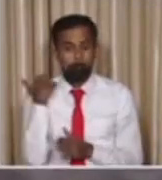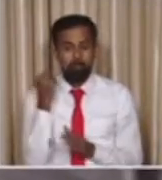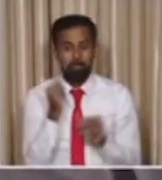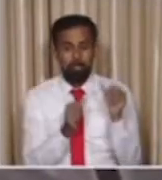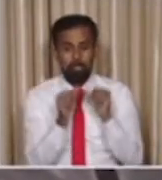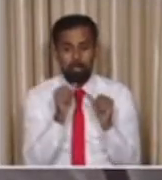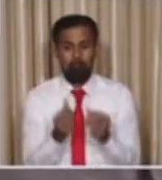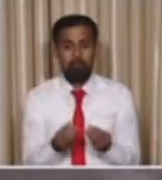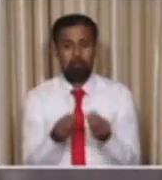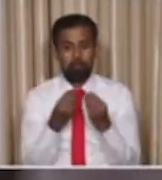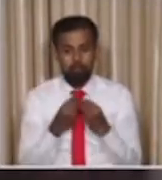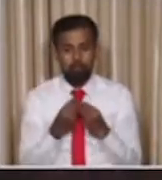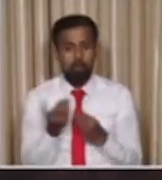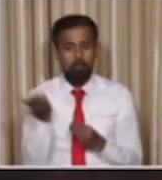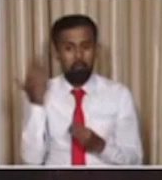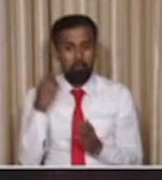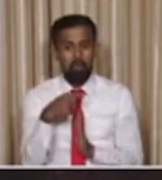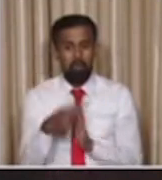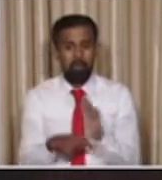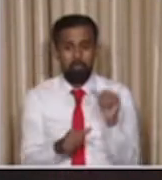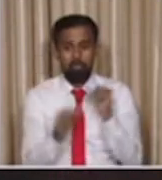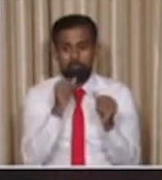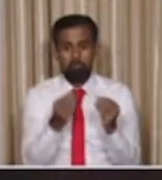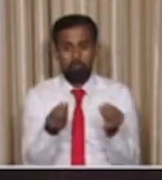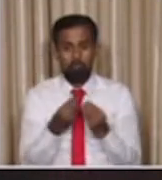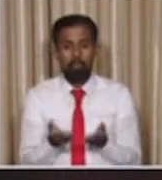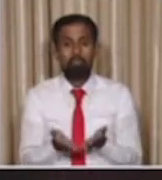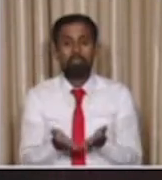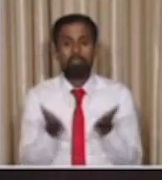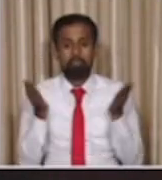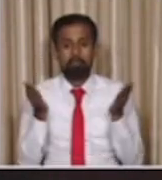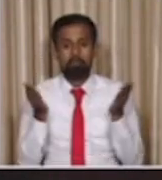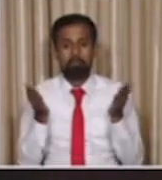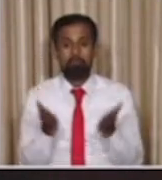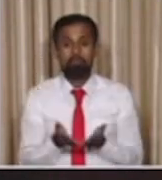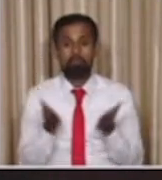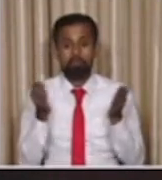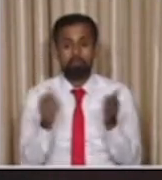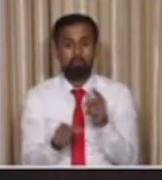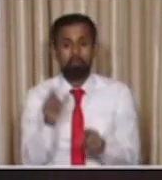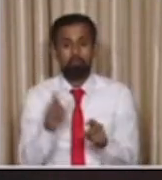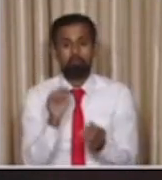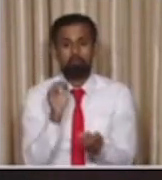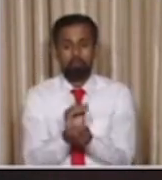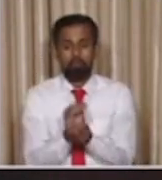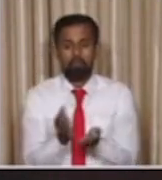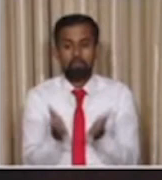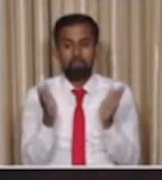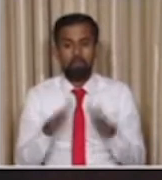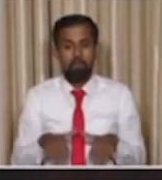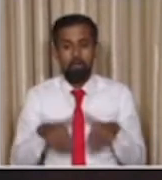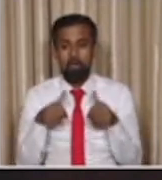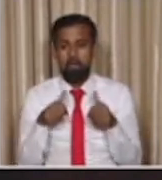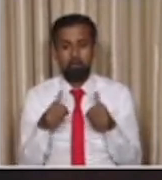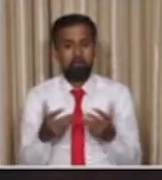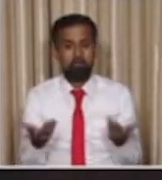දුන්න පහුගිය කාලේ අපේ රටට ඖෂධ දුන්නේ ඉන්දියාවේ ඉන්දියාවේ මිනිස්සුවත් බේරගන්න ඉන්දියාවේ සෞඛ්‍යයට